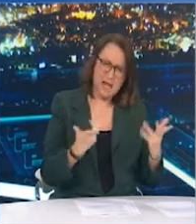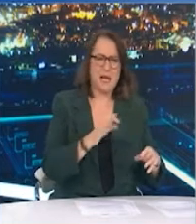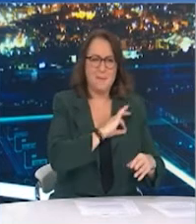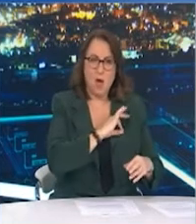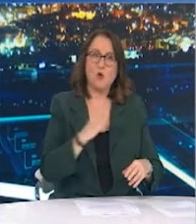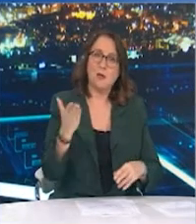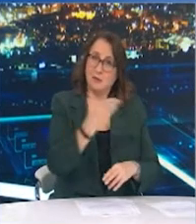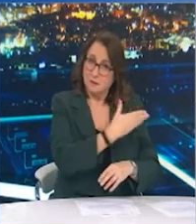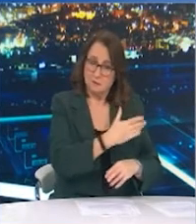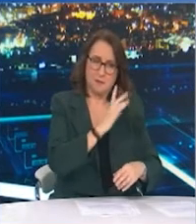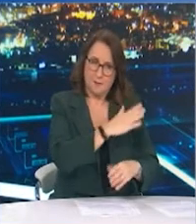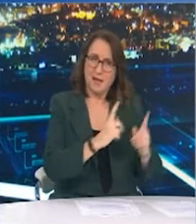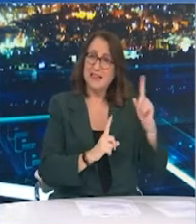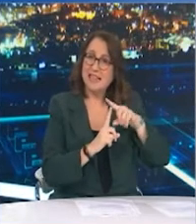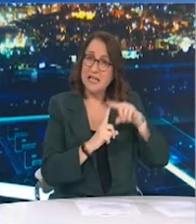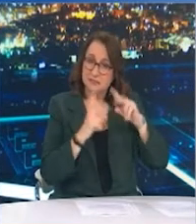πλατφόρμας